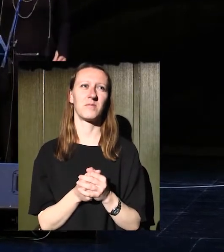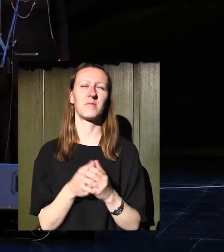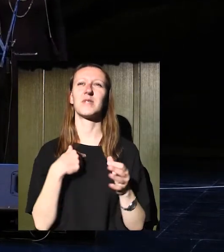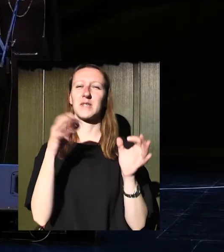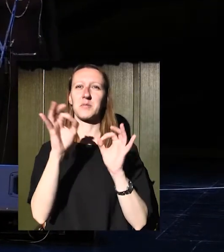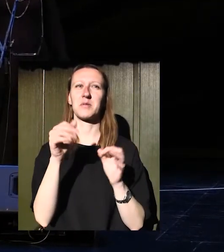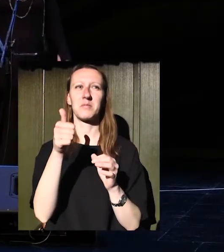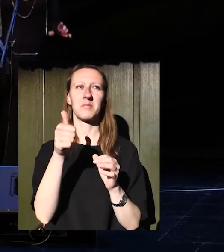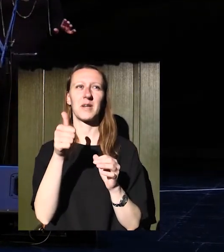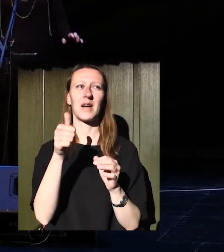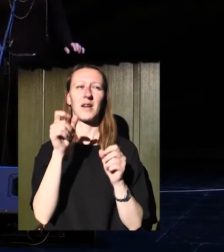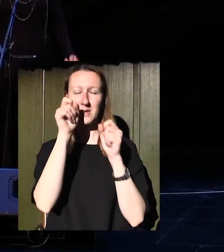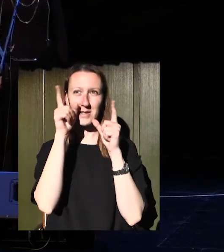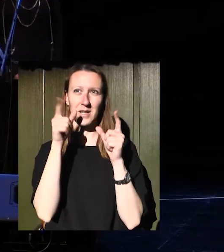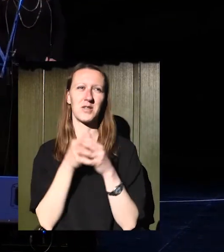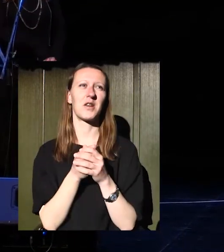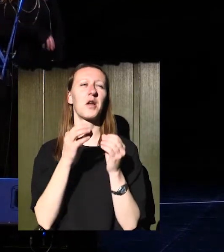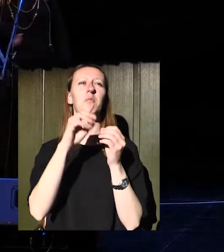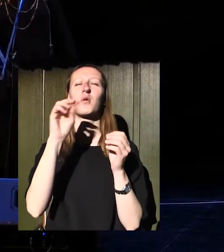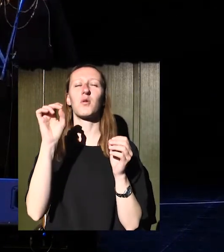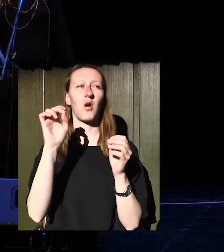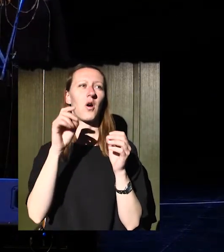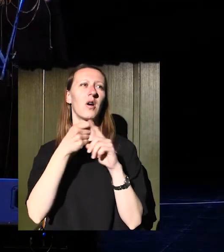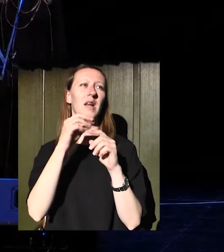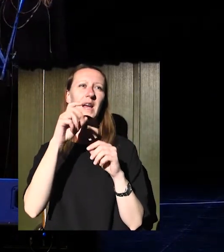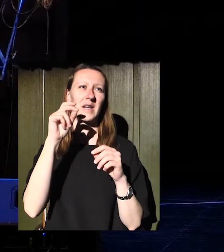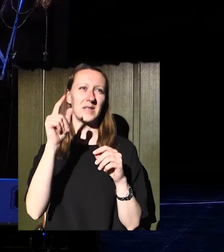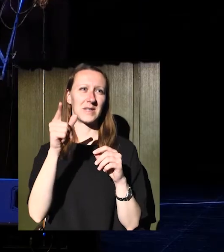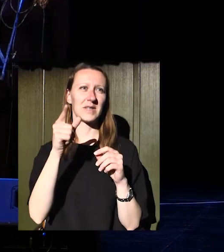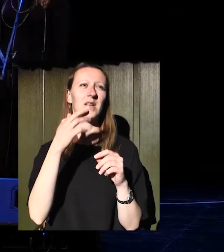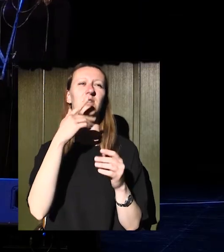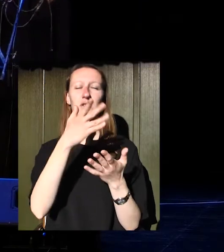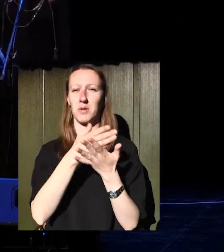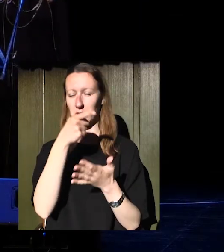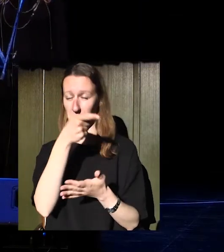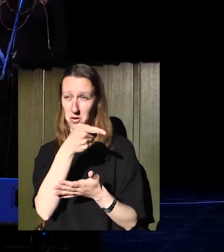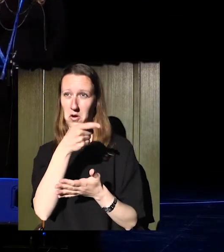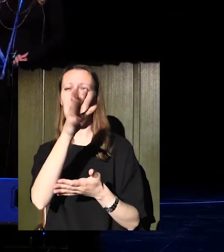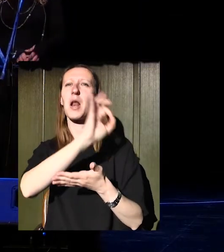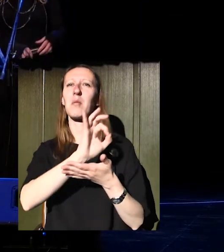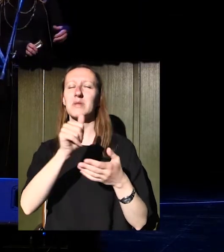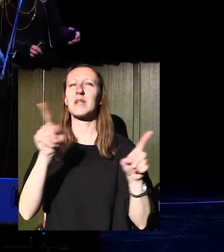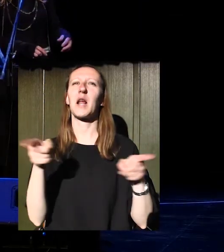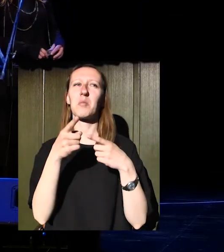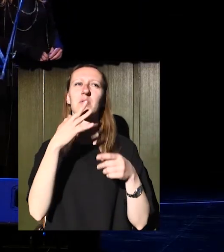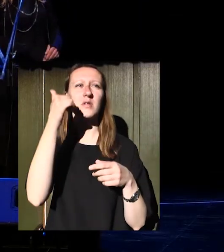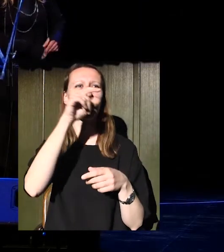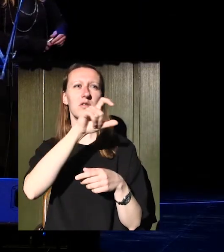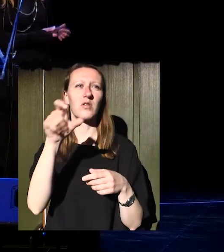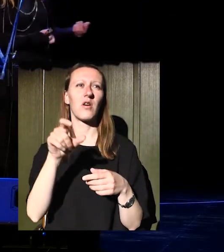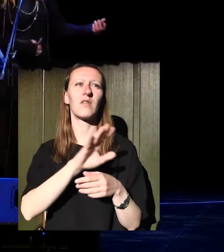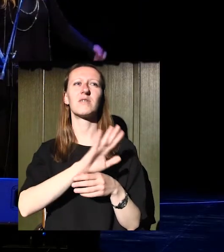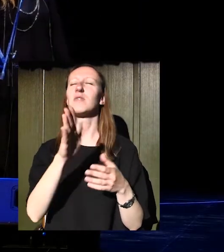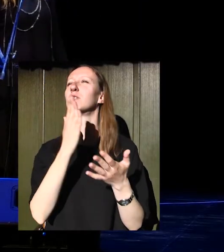Te go fatto pripremet uno piccolo iznenađenje. Allora, Bruno Krajcar, che sarebbe on, ga scritto una canzone che si